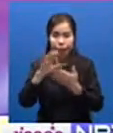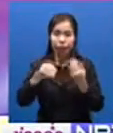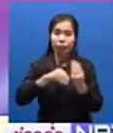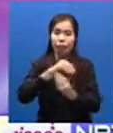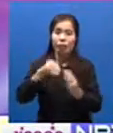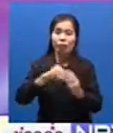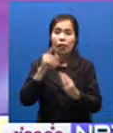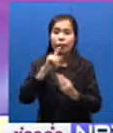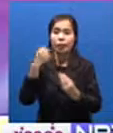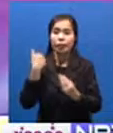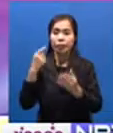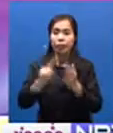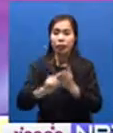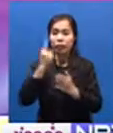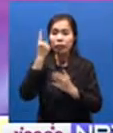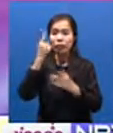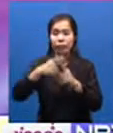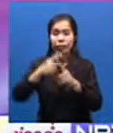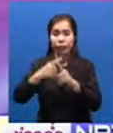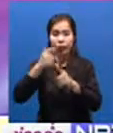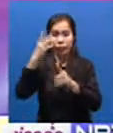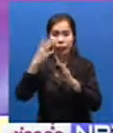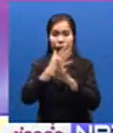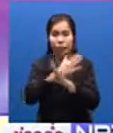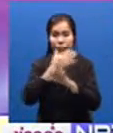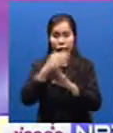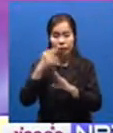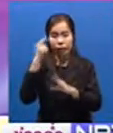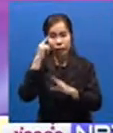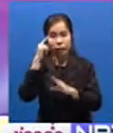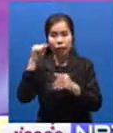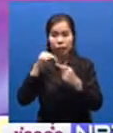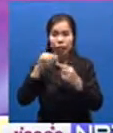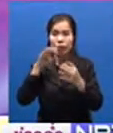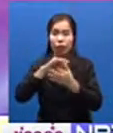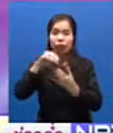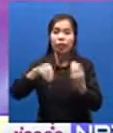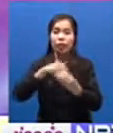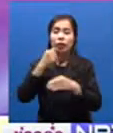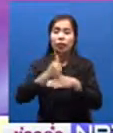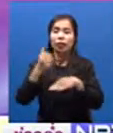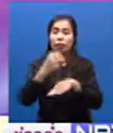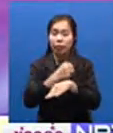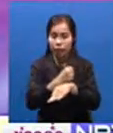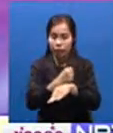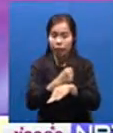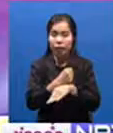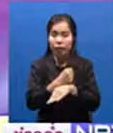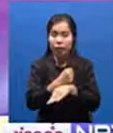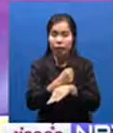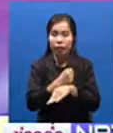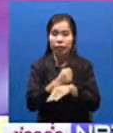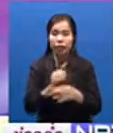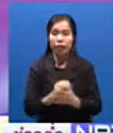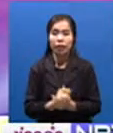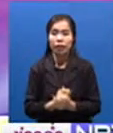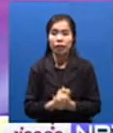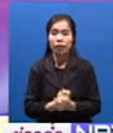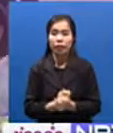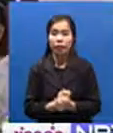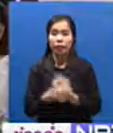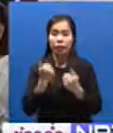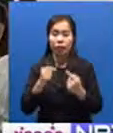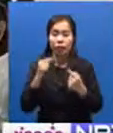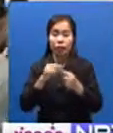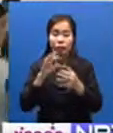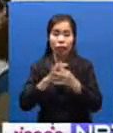ลงครั้งแรกในรอบ 5เดือนนะครับสูยทางกับความเชื่อมั่นต่อสถานการณ์การเมืองที่พุ่งสูงสุดในรอบกว่า 7ปีนาย